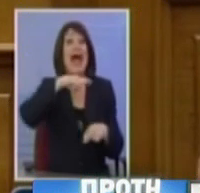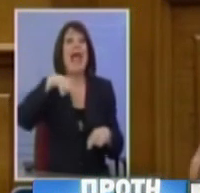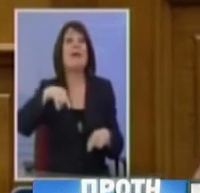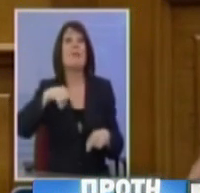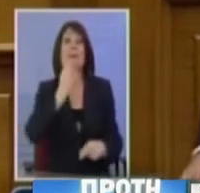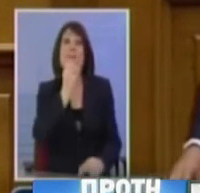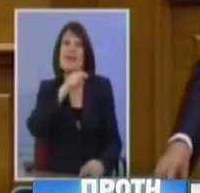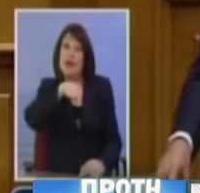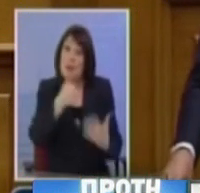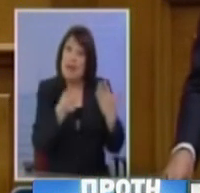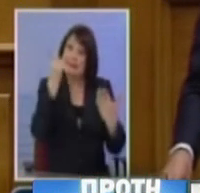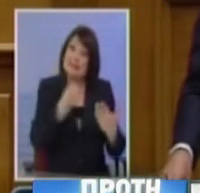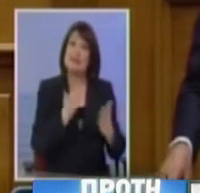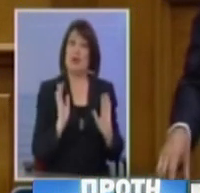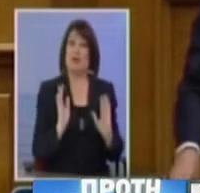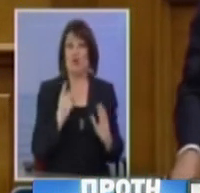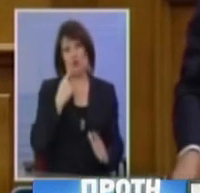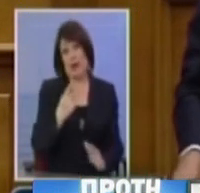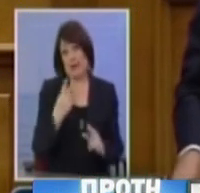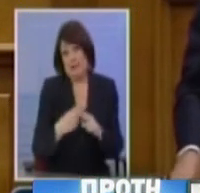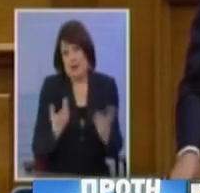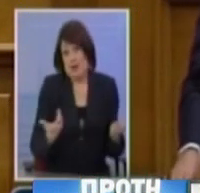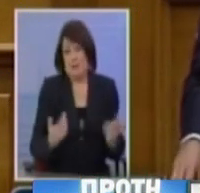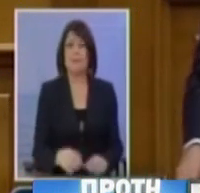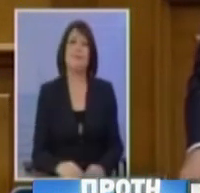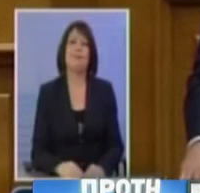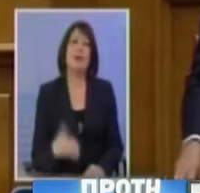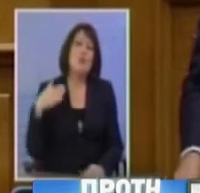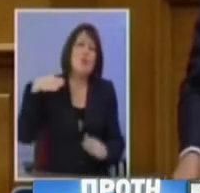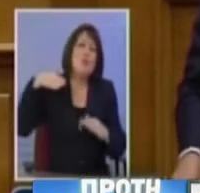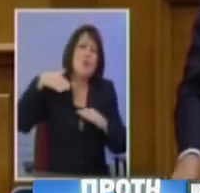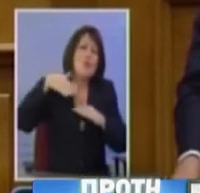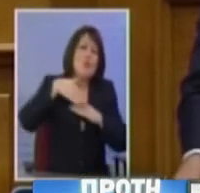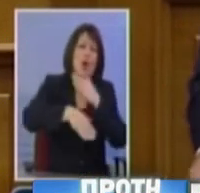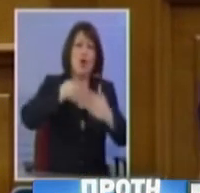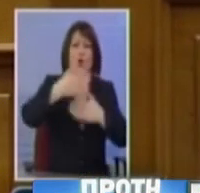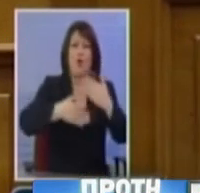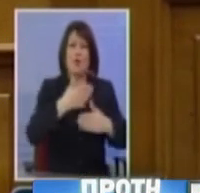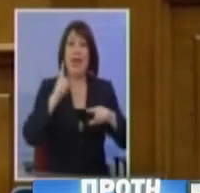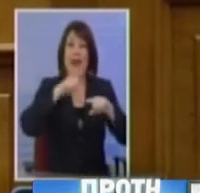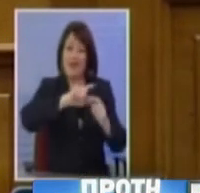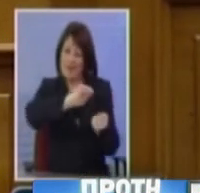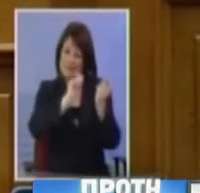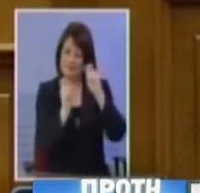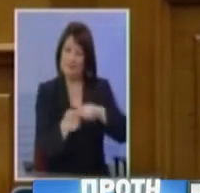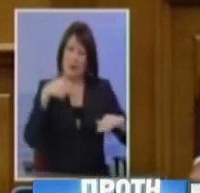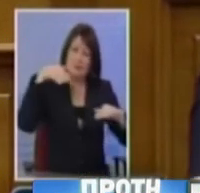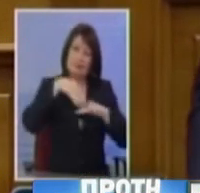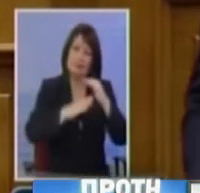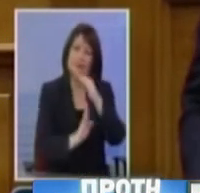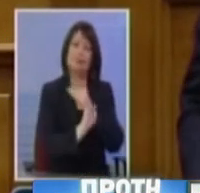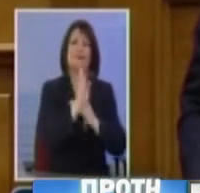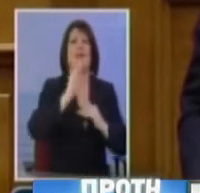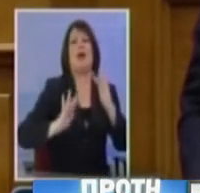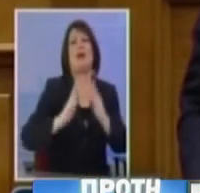τους φορείς που προβάλλουν οικονομικά αιτήματα και τα στηρίζει ο ΣΥΡΙΖΑ χωρίς όμως να εξηγεί σε τι συμποσούνται όλο αυτό.